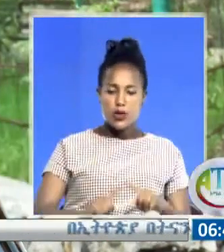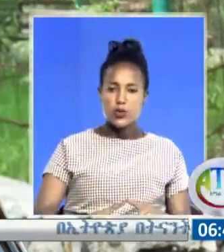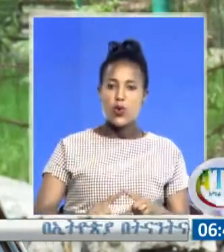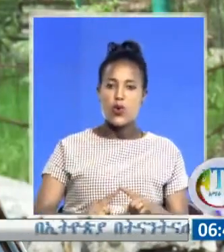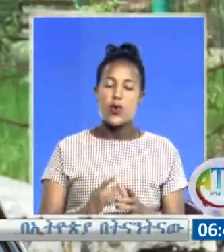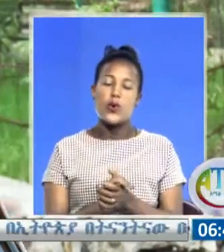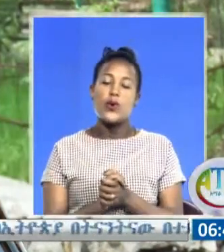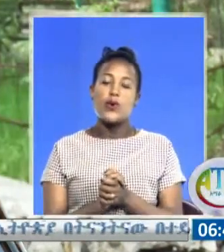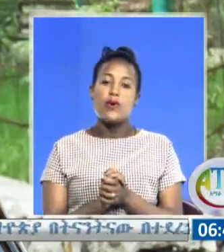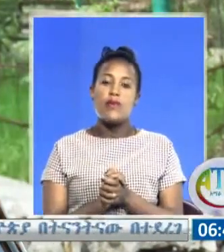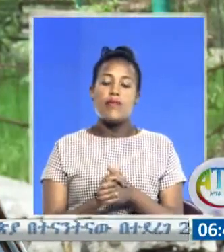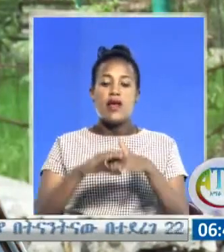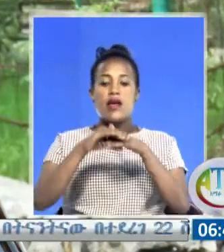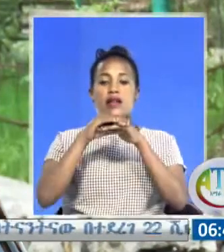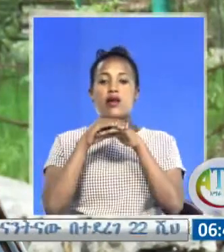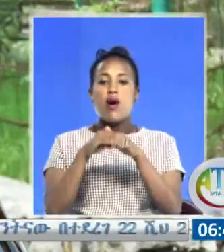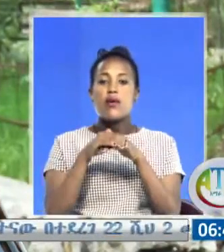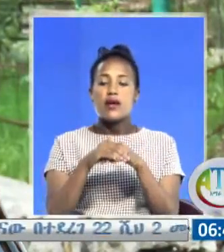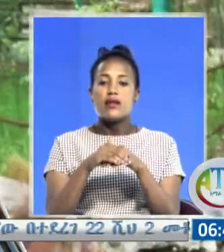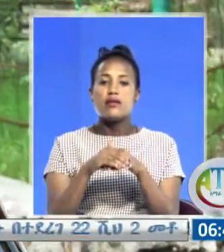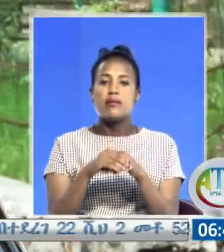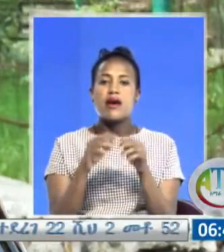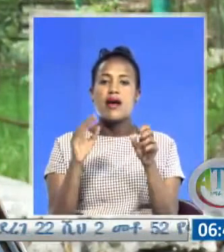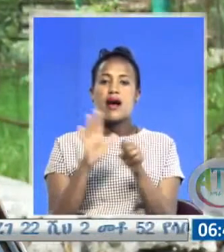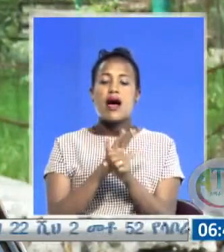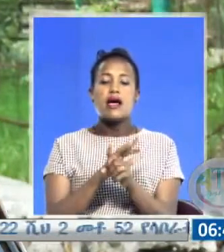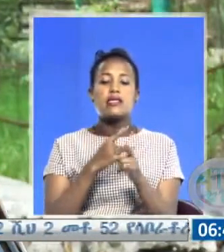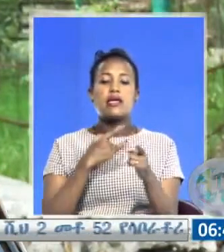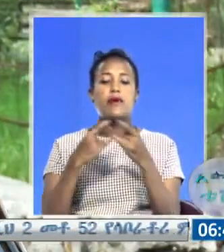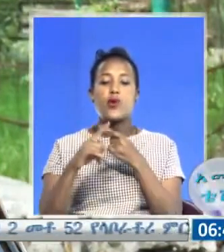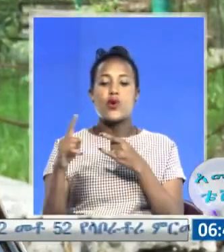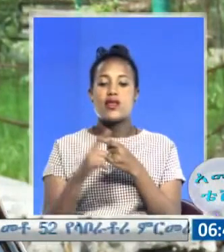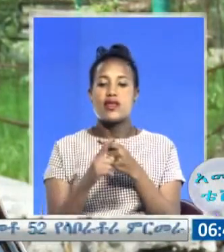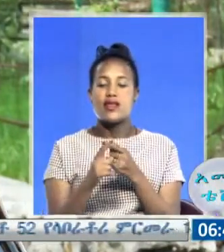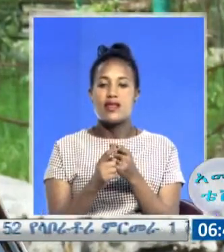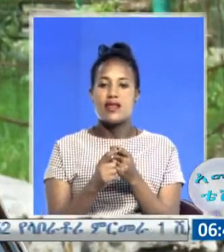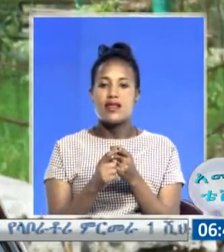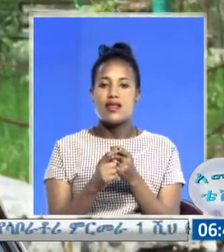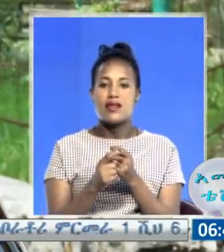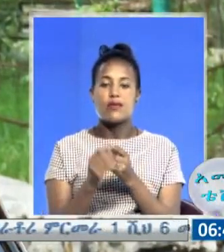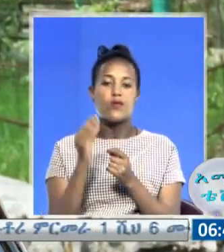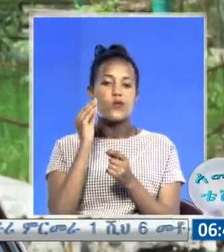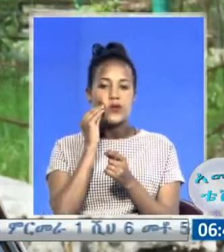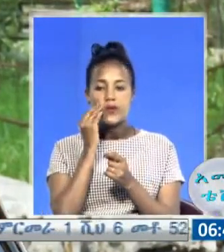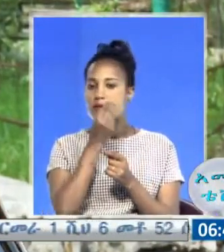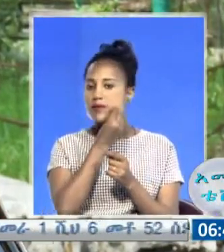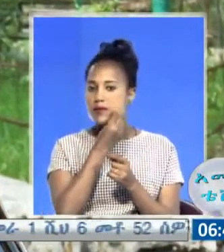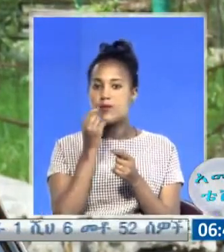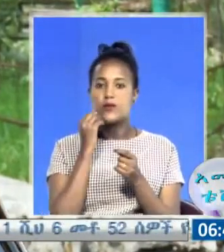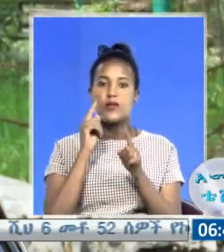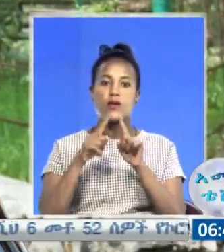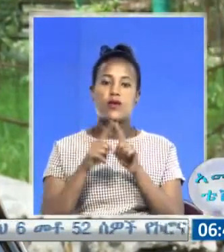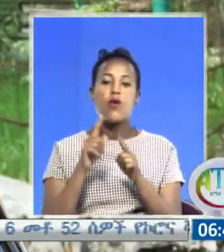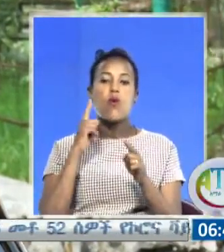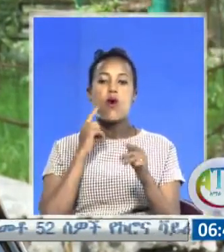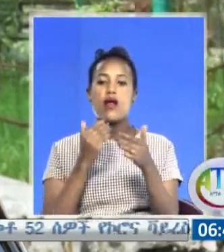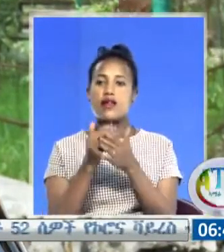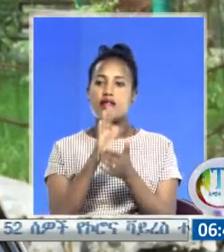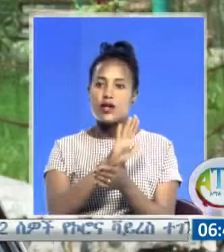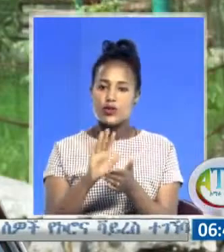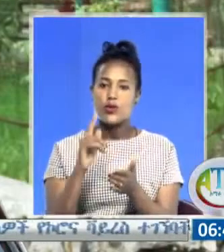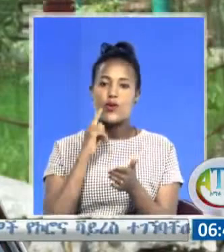አግብጅ መጡ፣ ተዋውቀን በቃ ዘመዶች ሆነና ከሄድ ነው ብንሄድ ተሳስመ እንኳን አደረሳችሁ